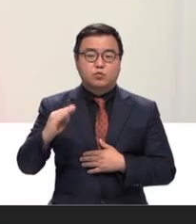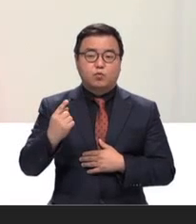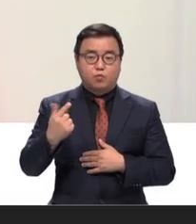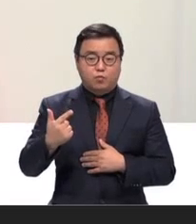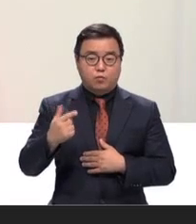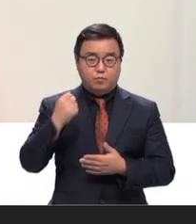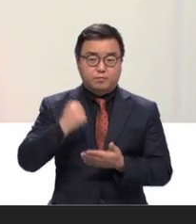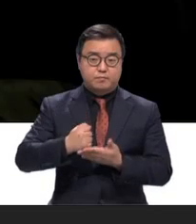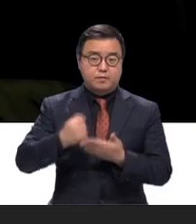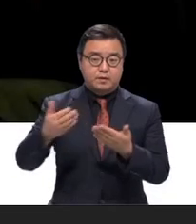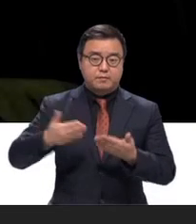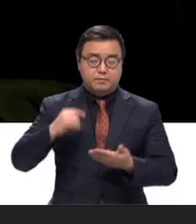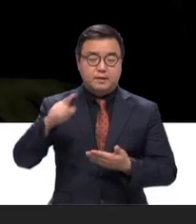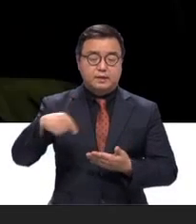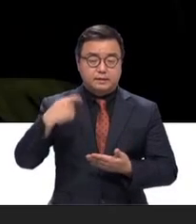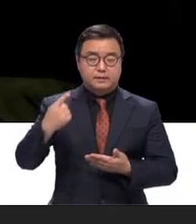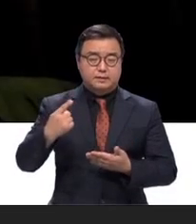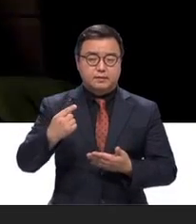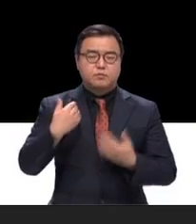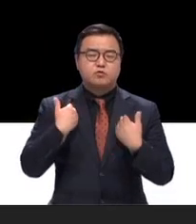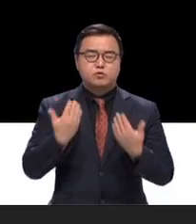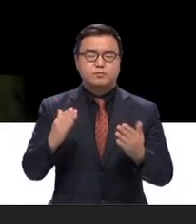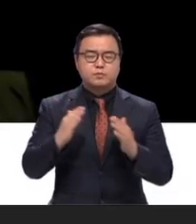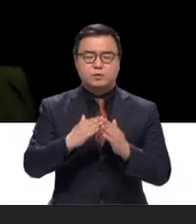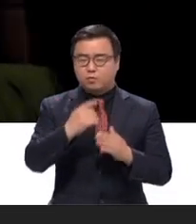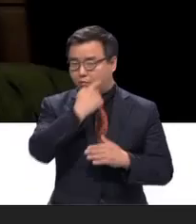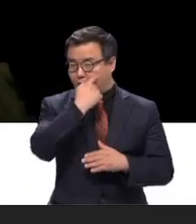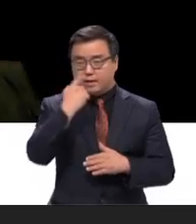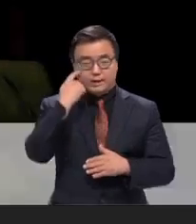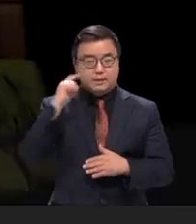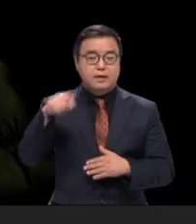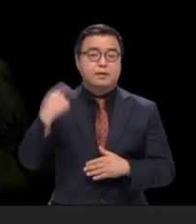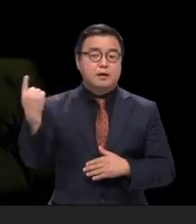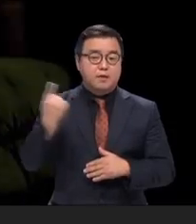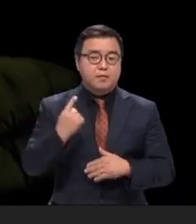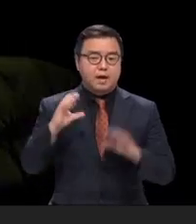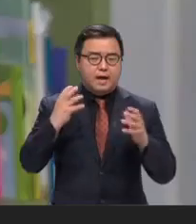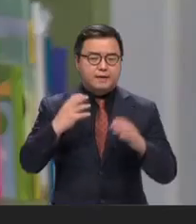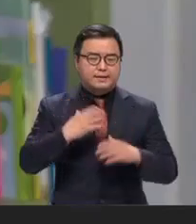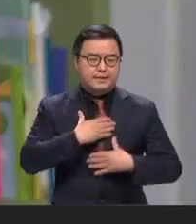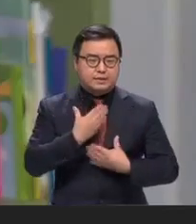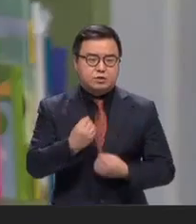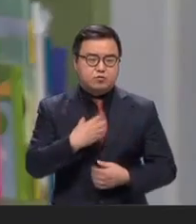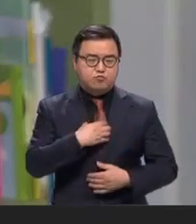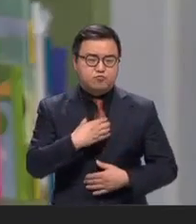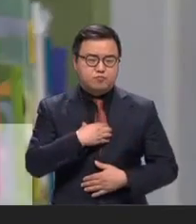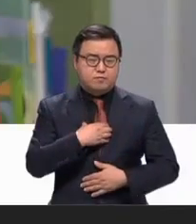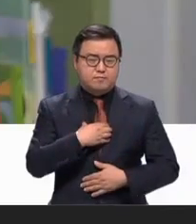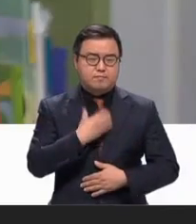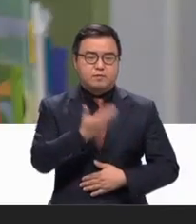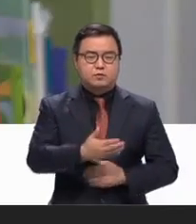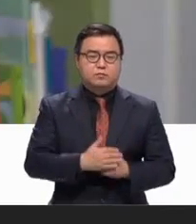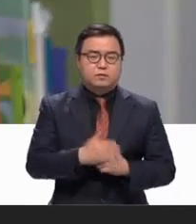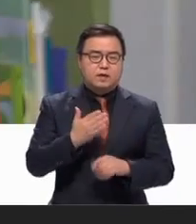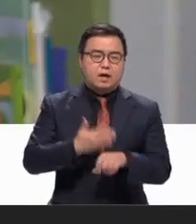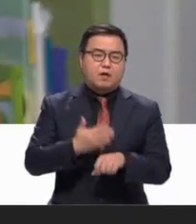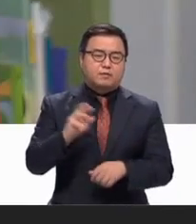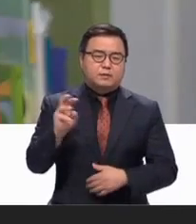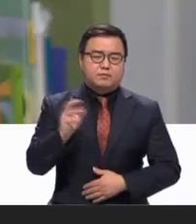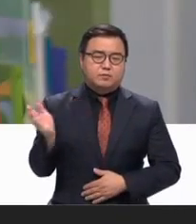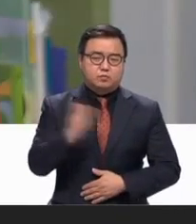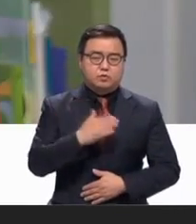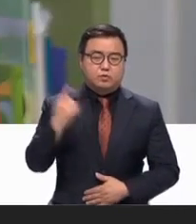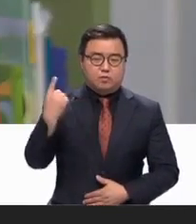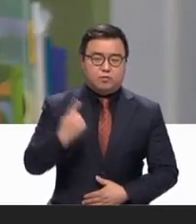위치를 확인하고 찾아와 아이들의 안전을 위협하는 경우도 있습니다. 9시 반부터 오셔가지고 저희